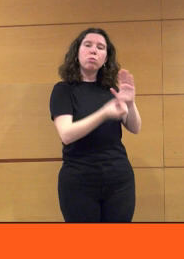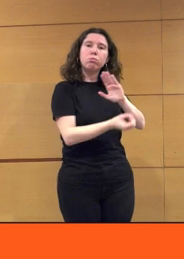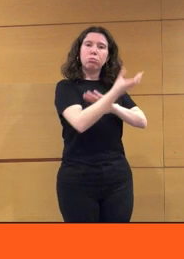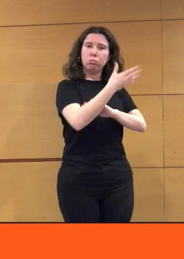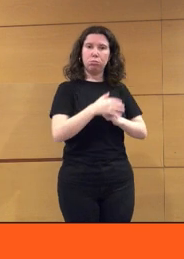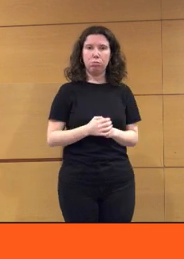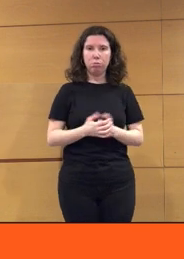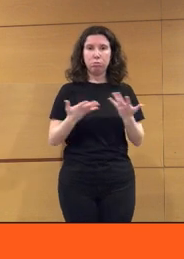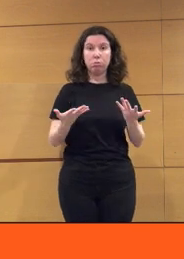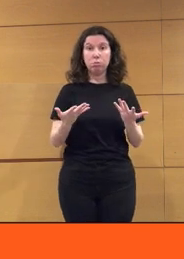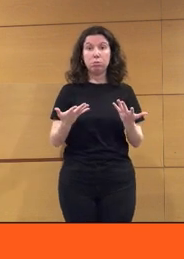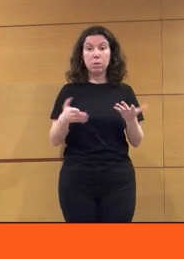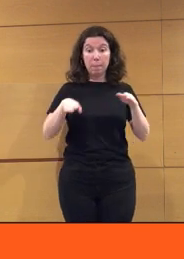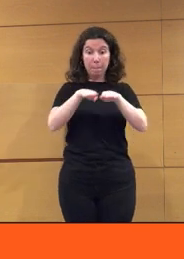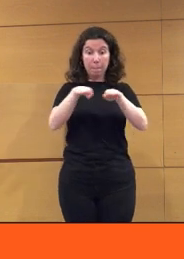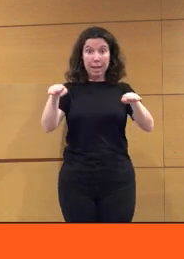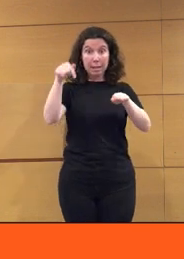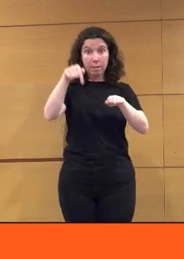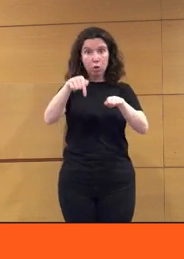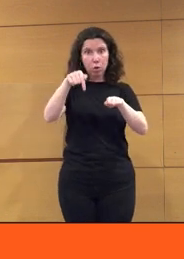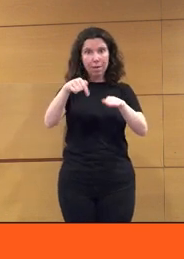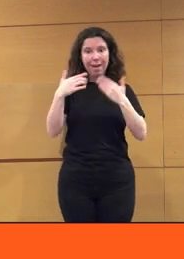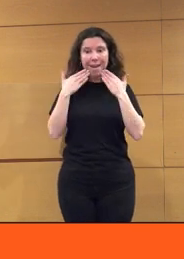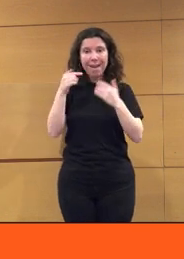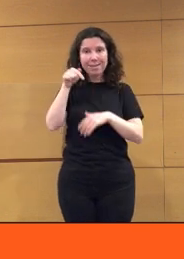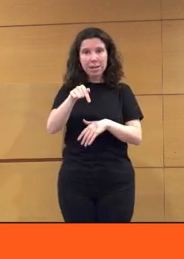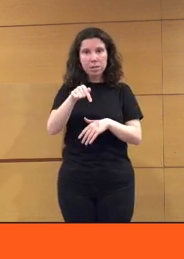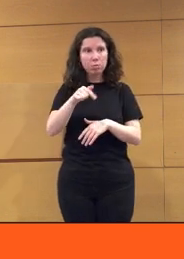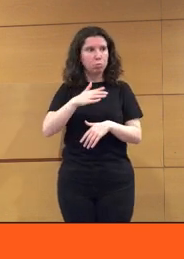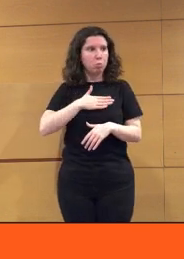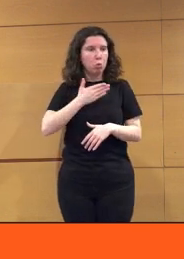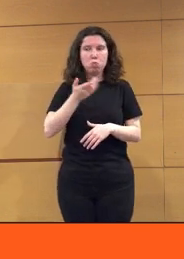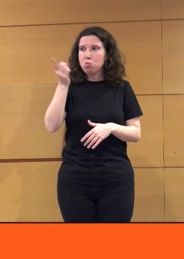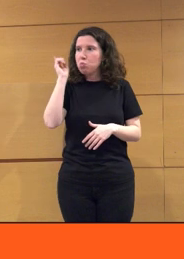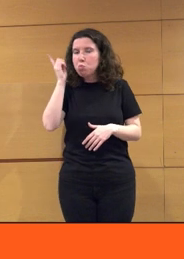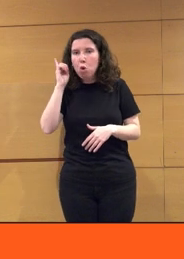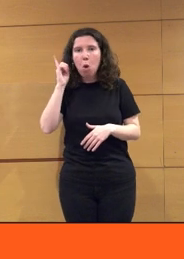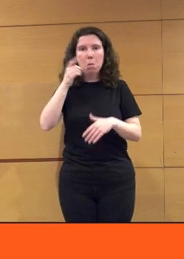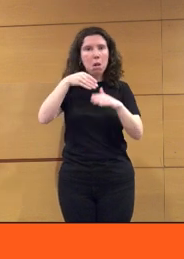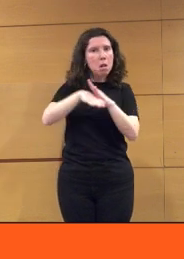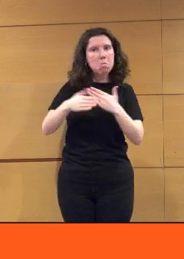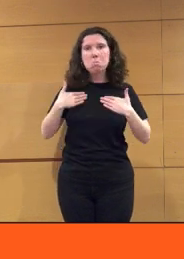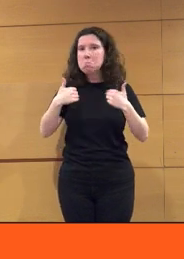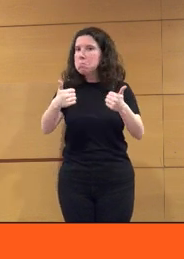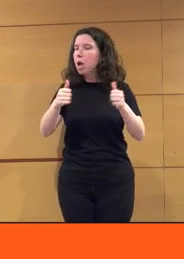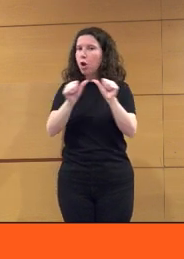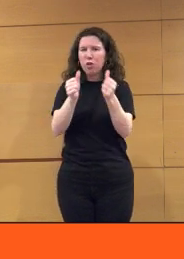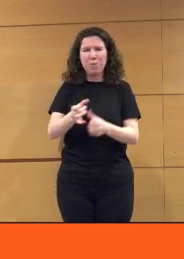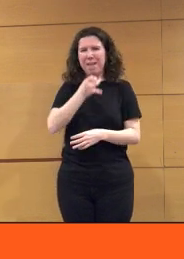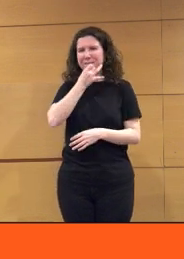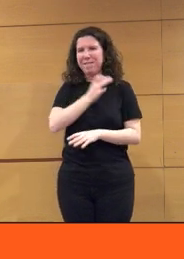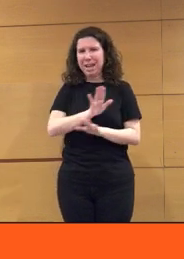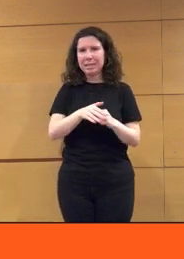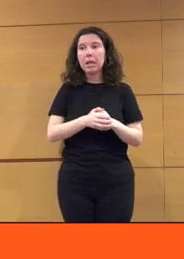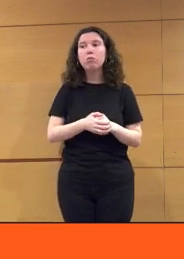seguir aquesta activitat des de qualsevol dispositiu mòbil de manera molt fàcil i és